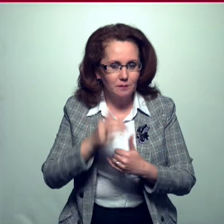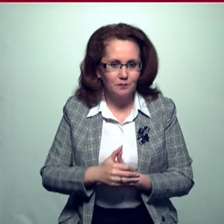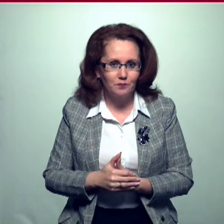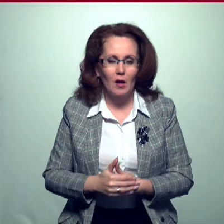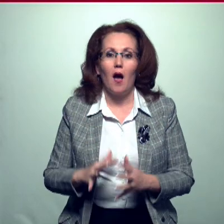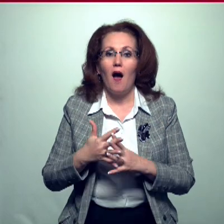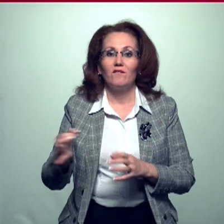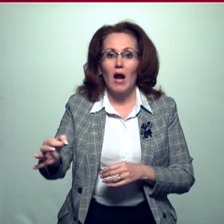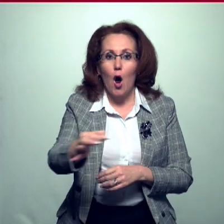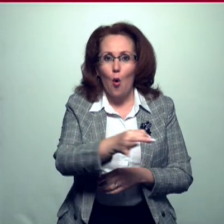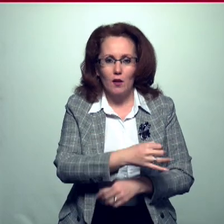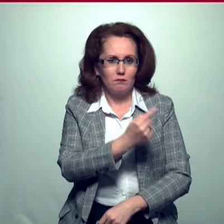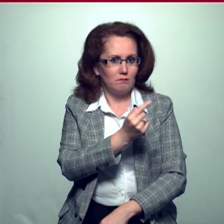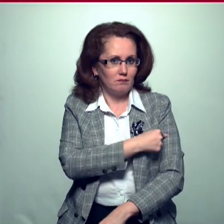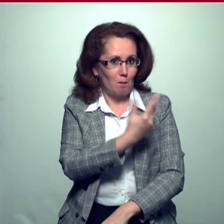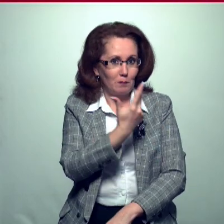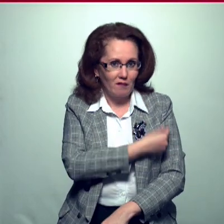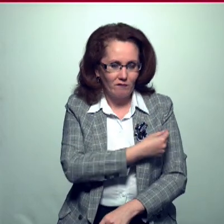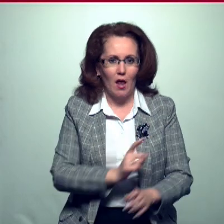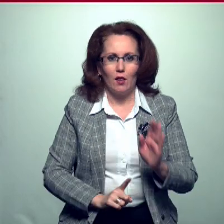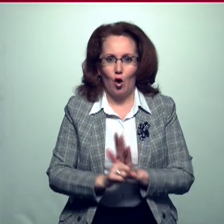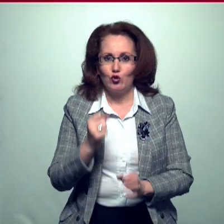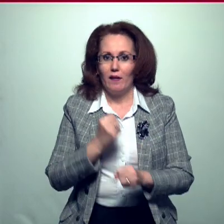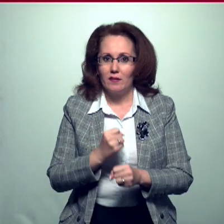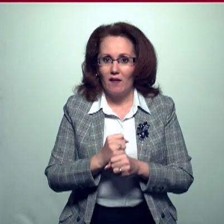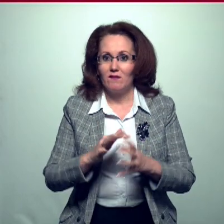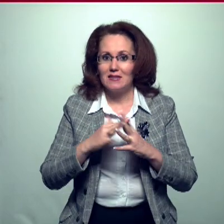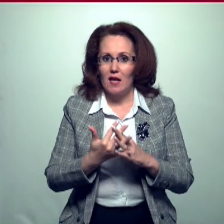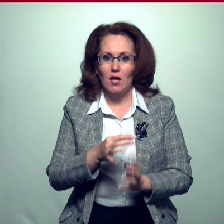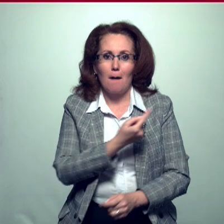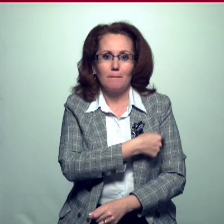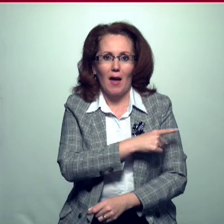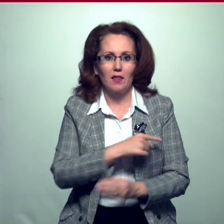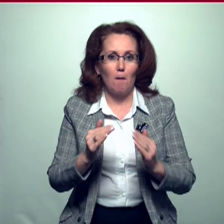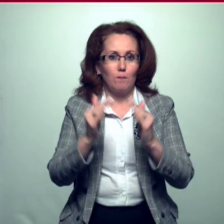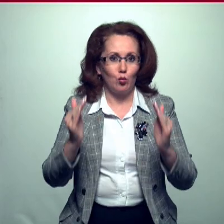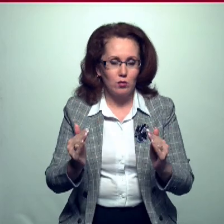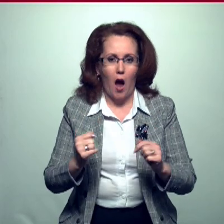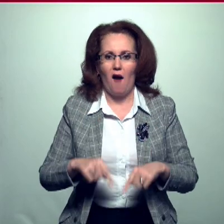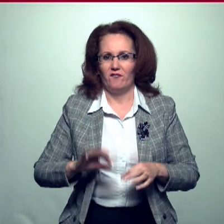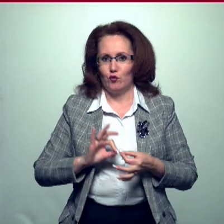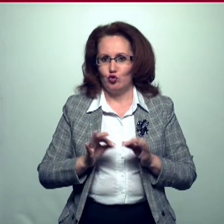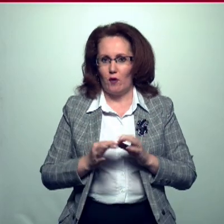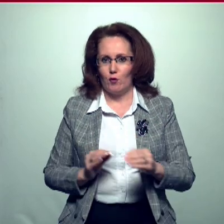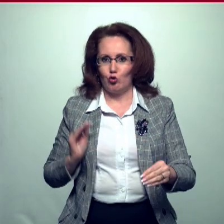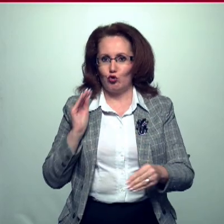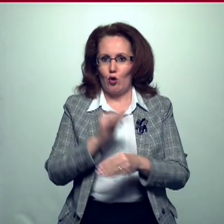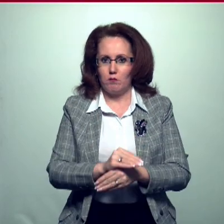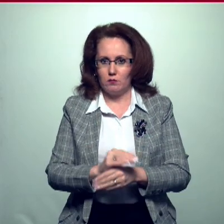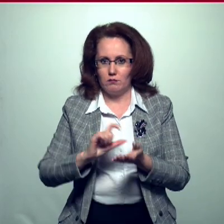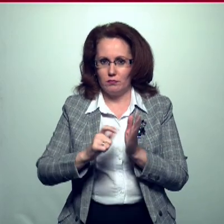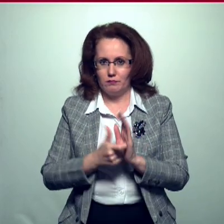прививки от ковида теперь стали ставить и в сельских медпунктах, а в Ижевске сегодня открылся дополнительный пункт вакцинации. Он будет работать в